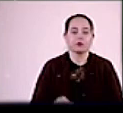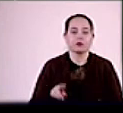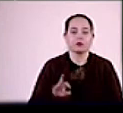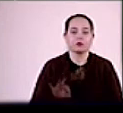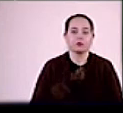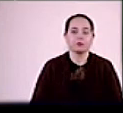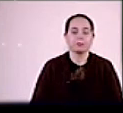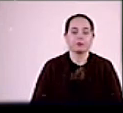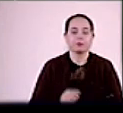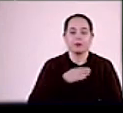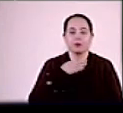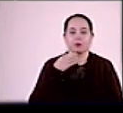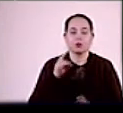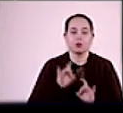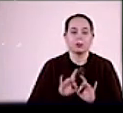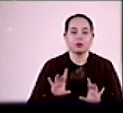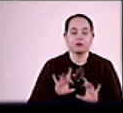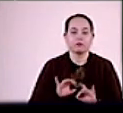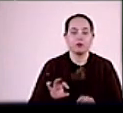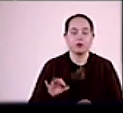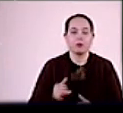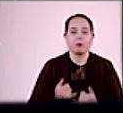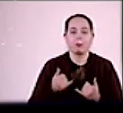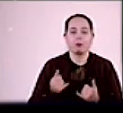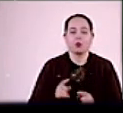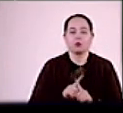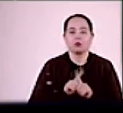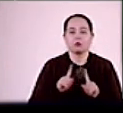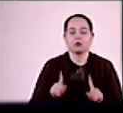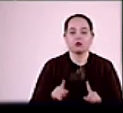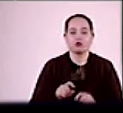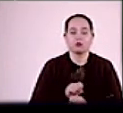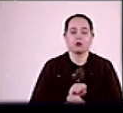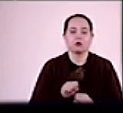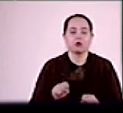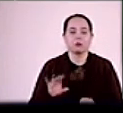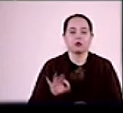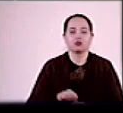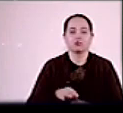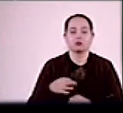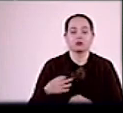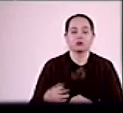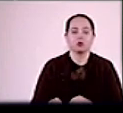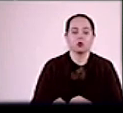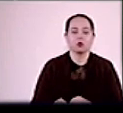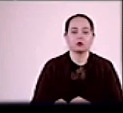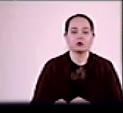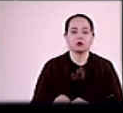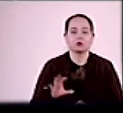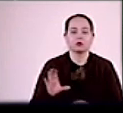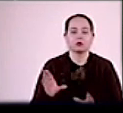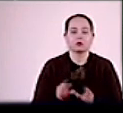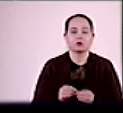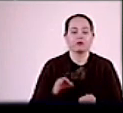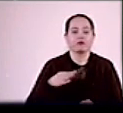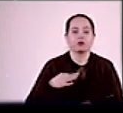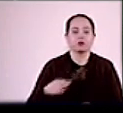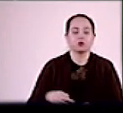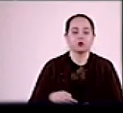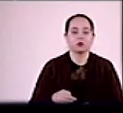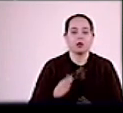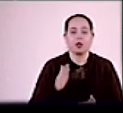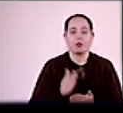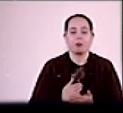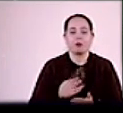Долохов. Много рассказов про необычайные храбрость и жестокость с французами,